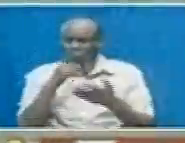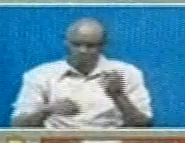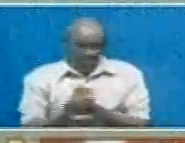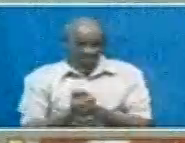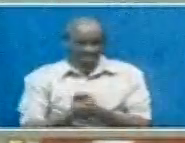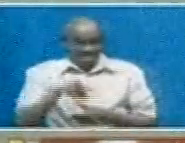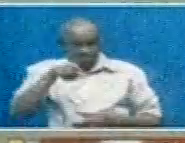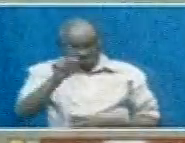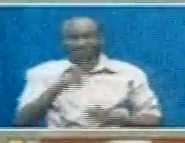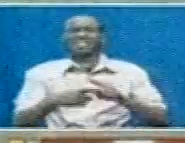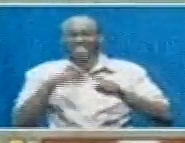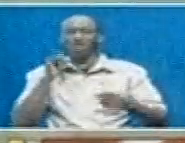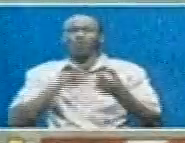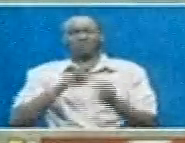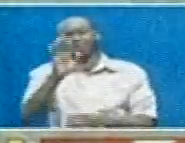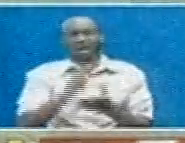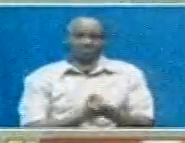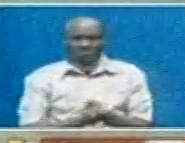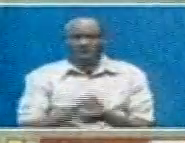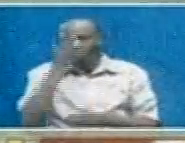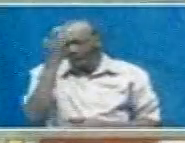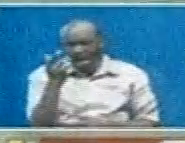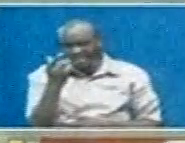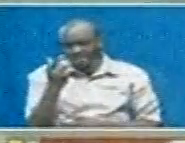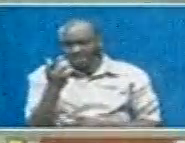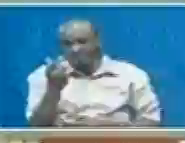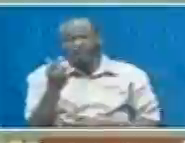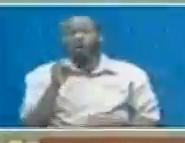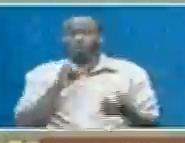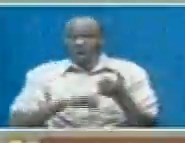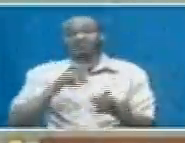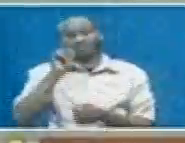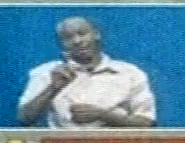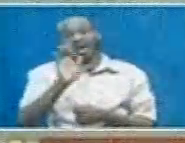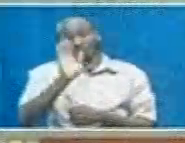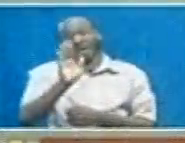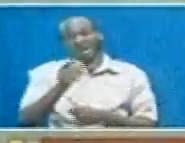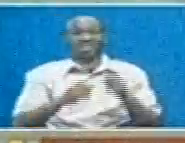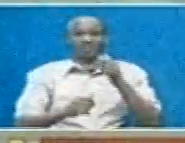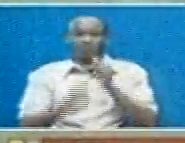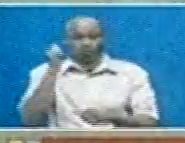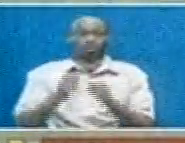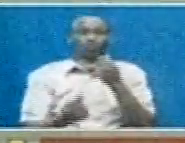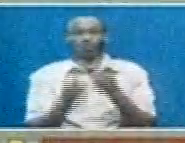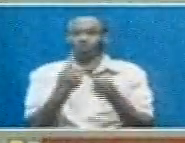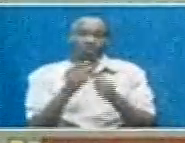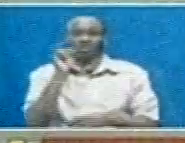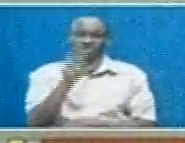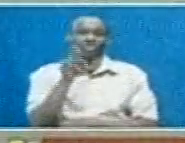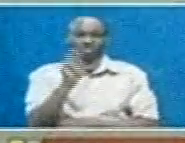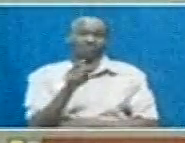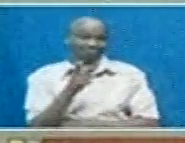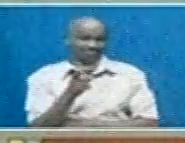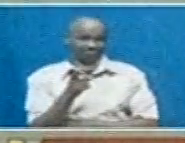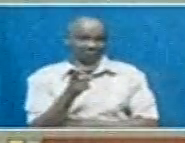baada ya kumuua mke wake. Kisa na maana basi ni mke wake kukosa kumuandalia ama